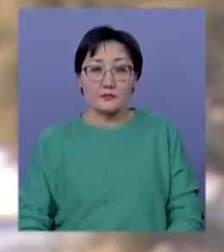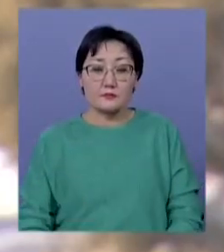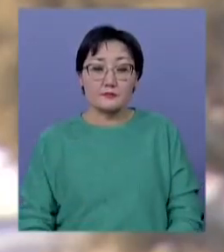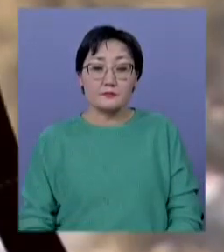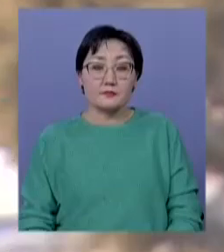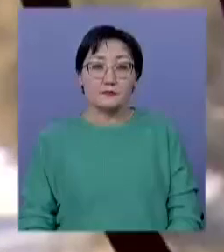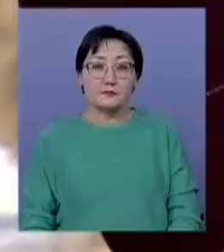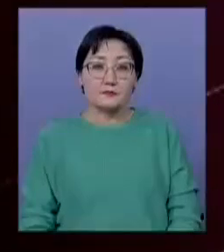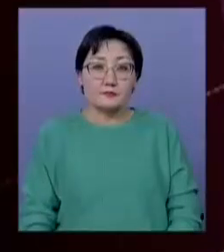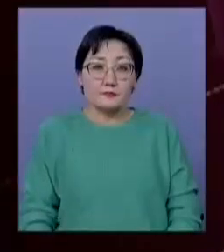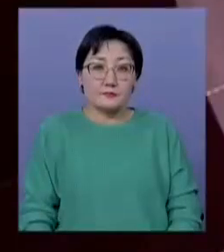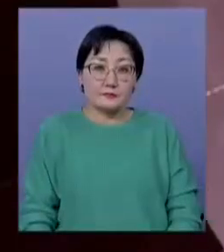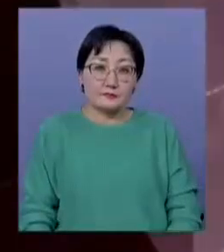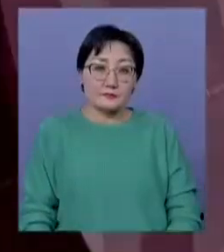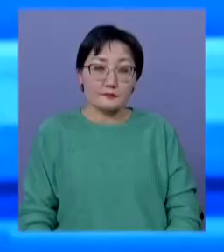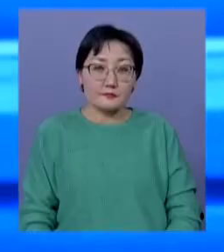материалында.